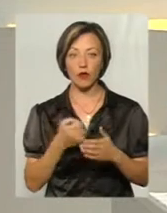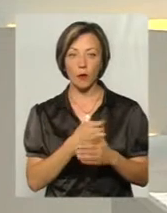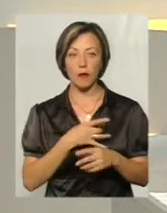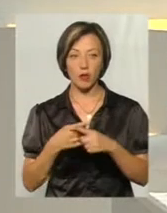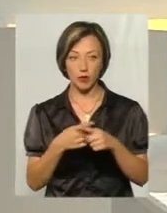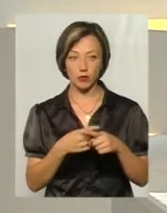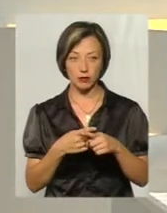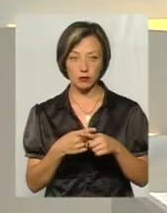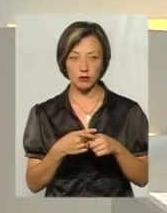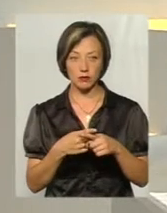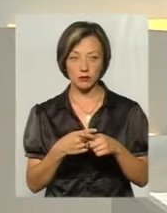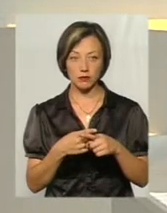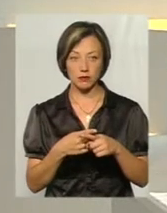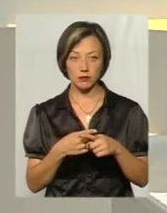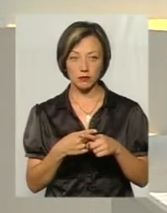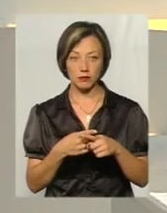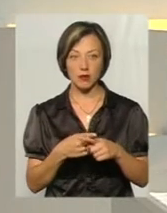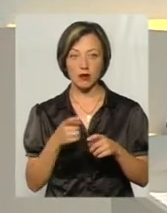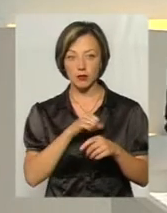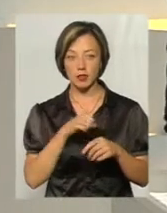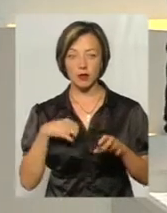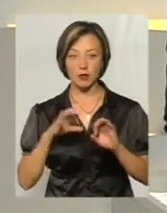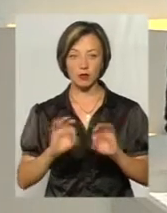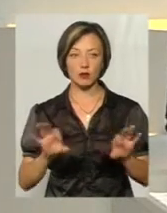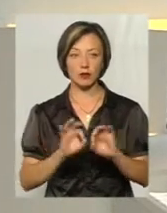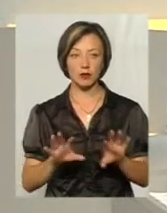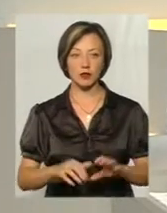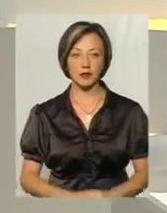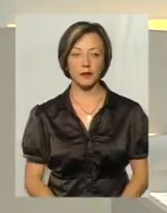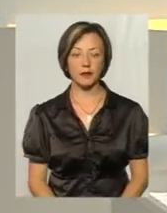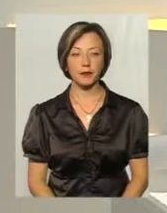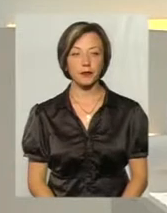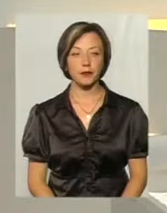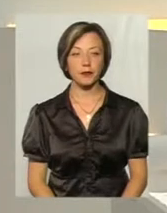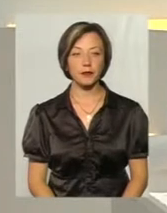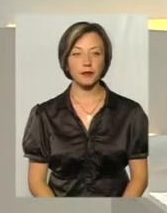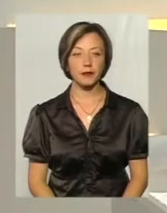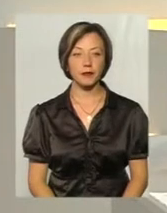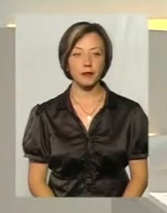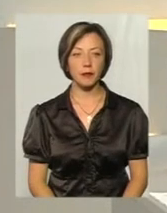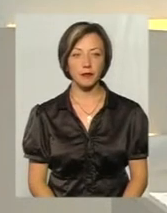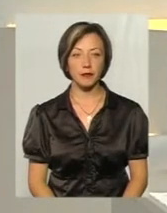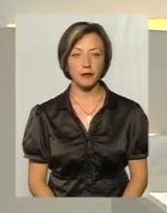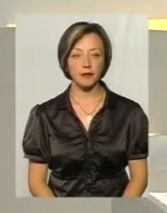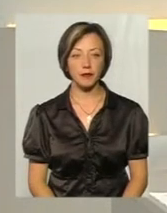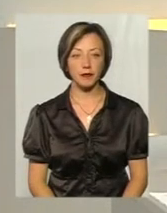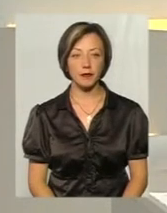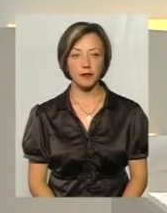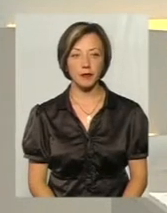білорусів. Чи ви, можливо, самі прозвучите їх? Будь ласка, якщо ви хочете, тобто, скажіть,